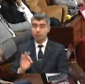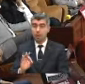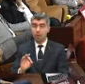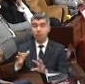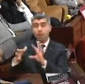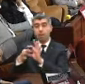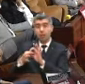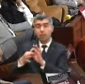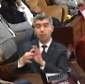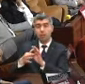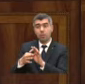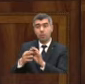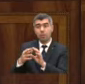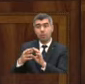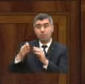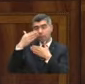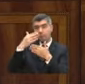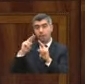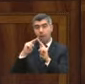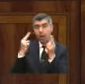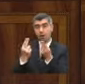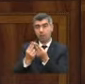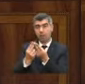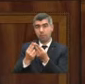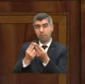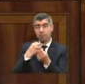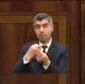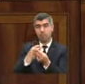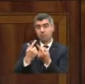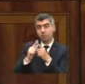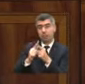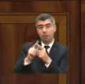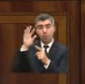هو رقم قريب للرقم اللي كيعطيه البنك المغربي. وعندنا المعطيات ديال الاوسيديو الله عندهم